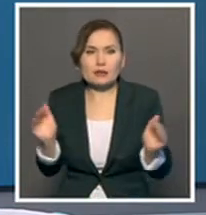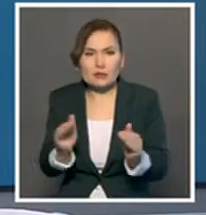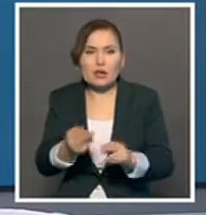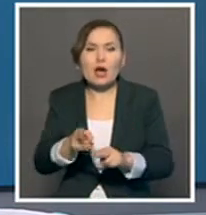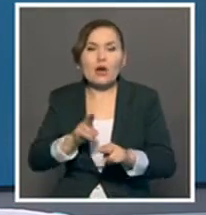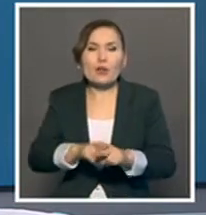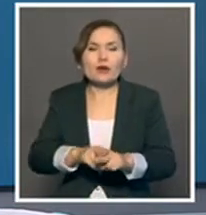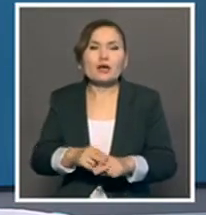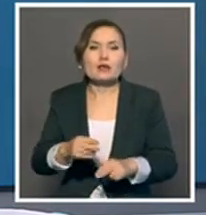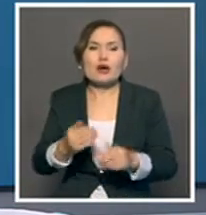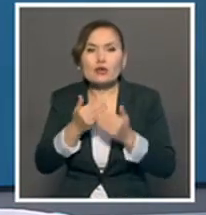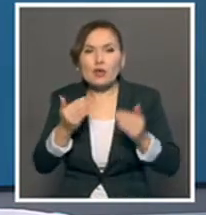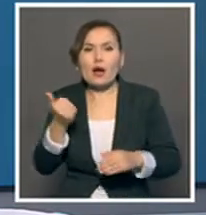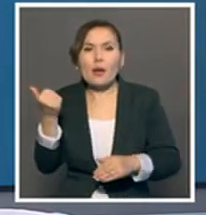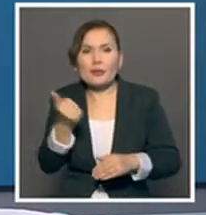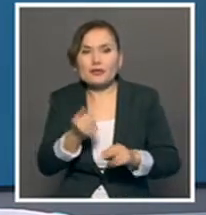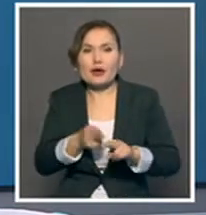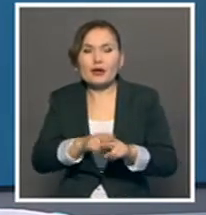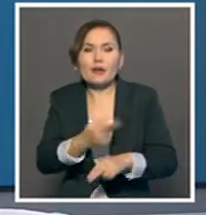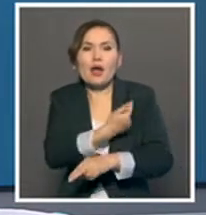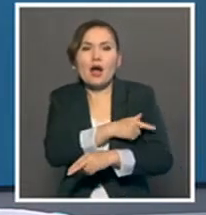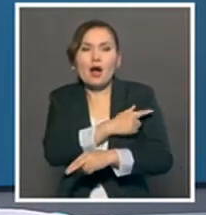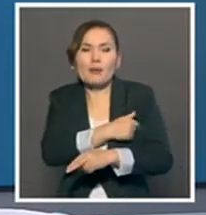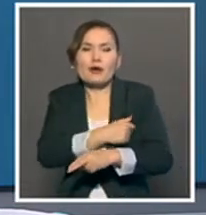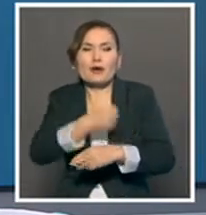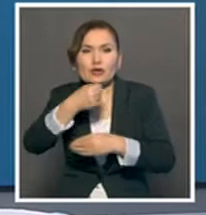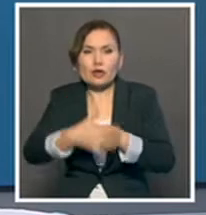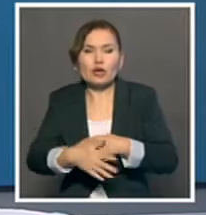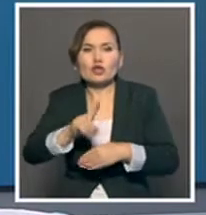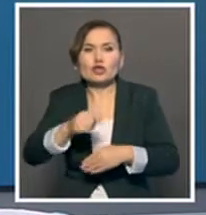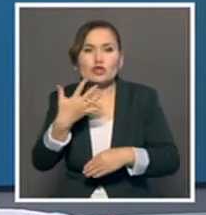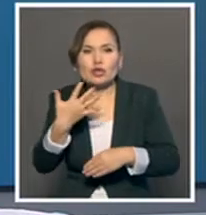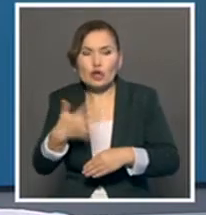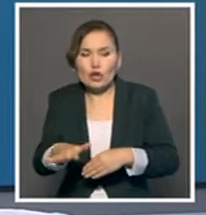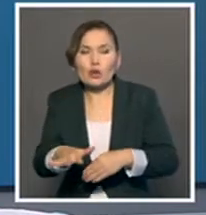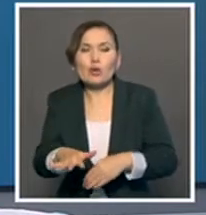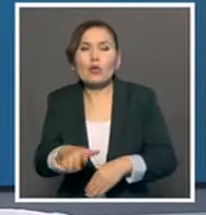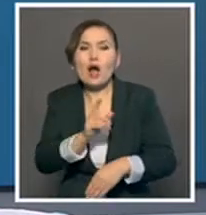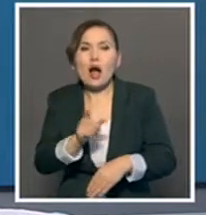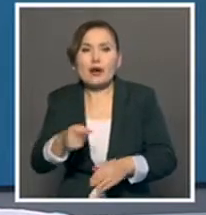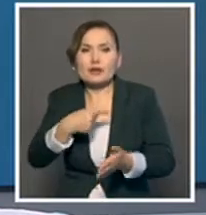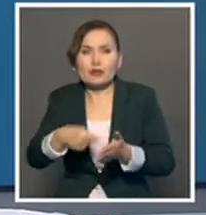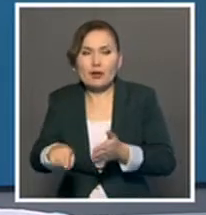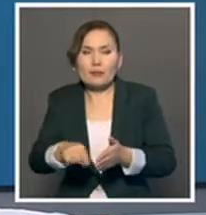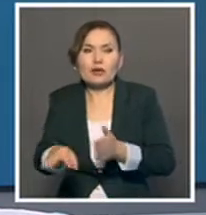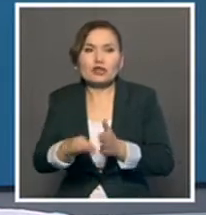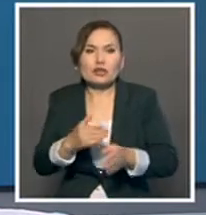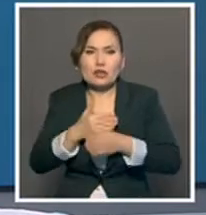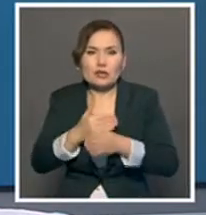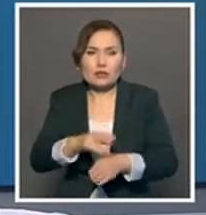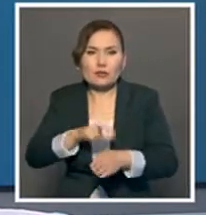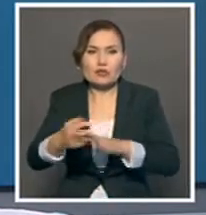қуантарлығы, соңғы аптада провизорлық орталықтардан 150 адам емделіп шықты. Өңірде жедел жәрдем шақырту да екі есеге кеміген.